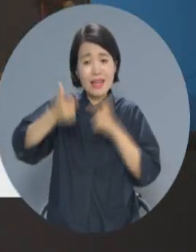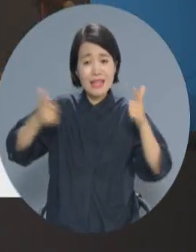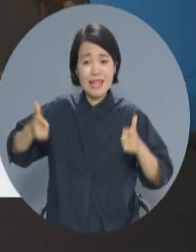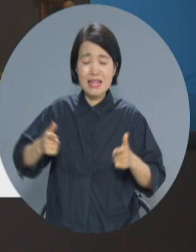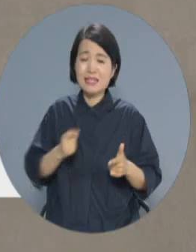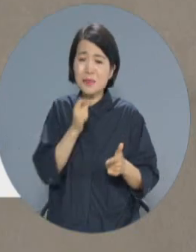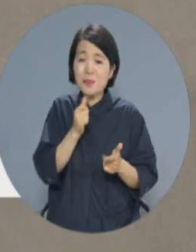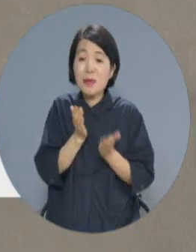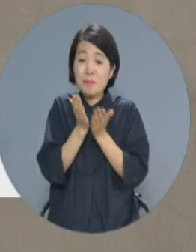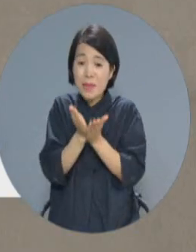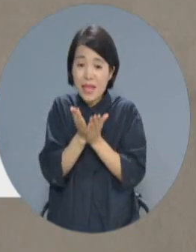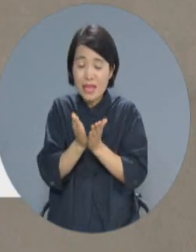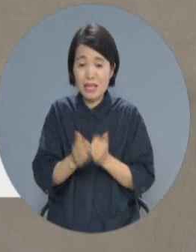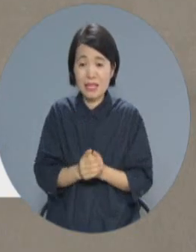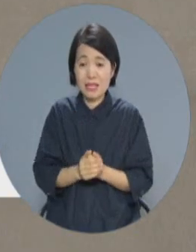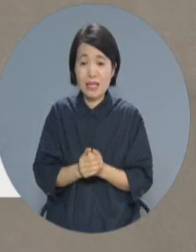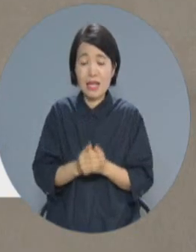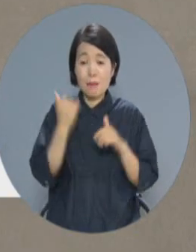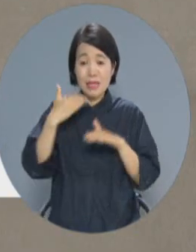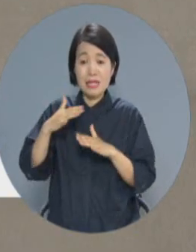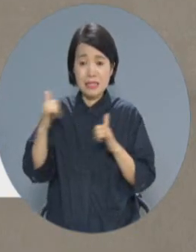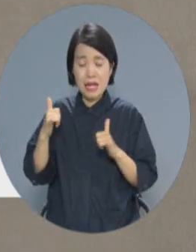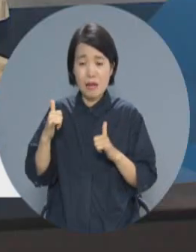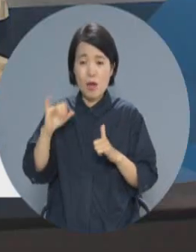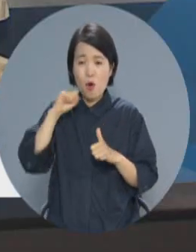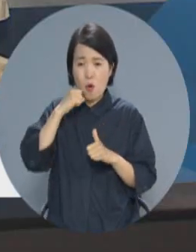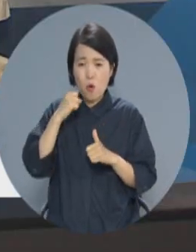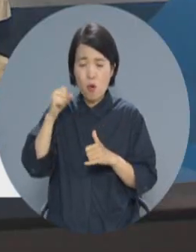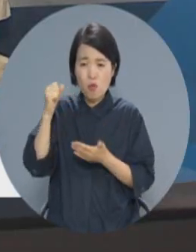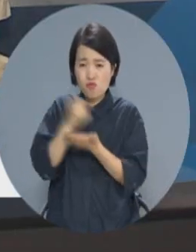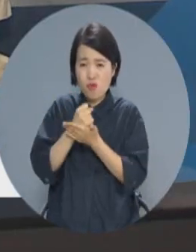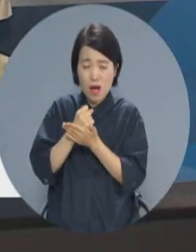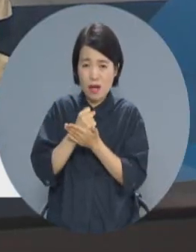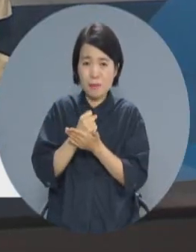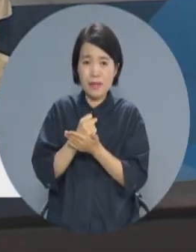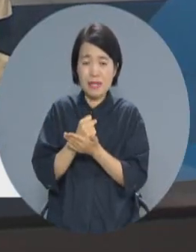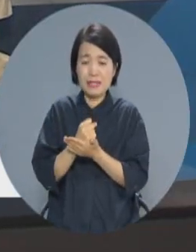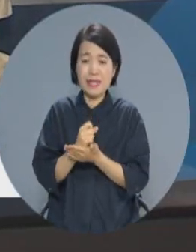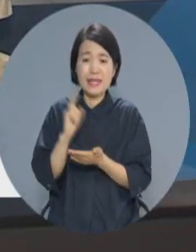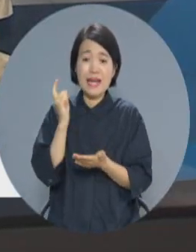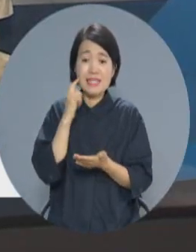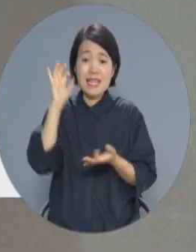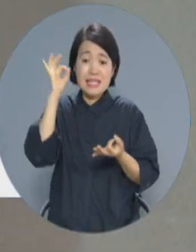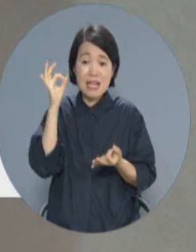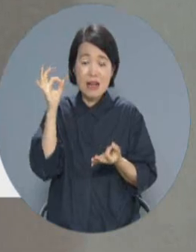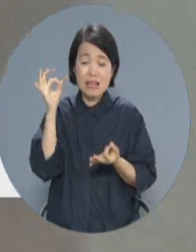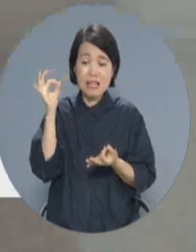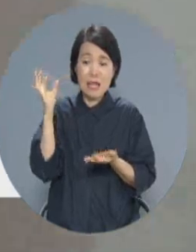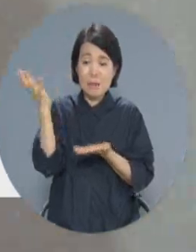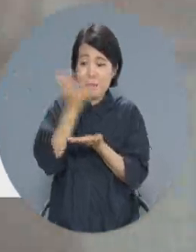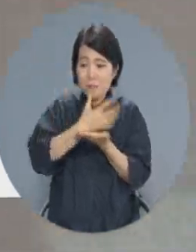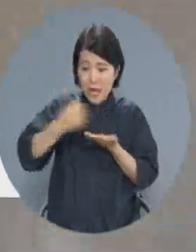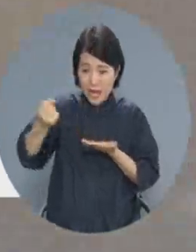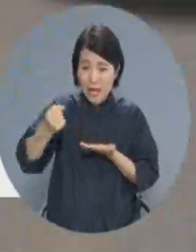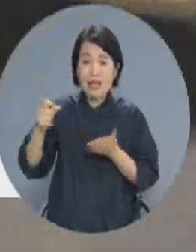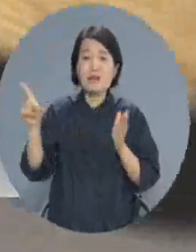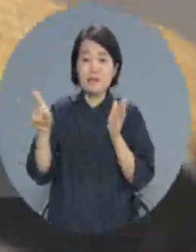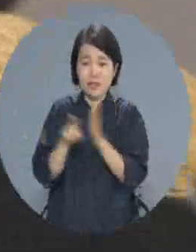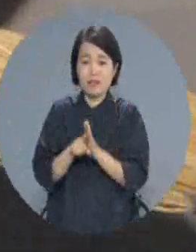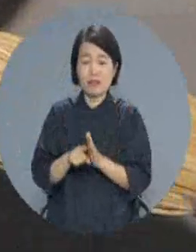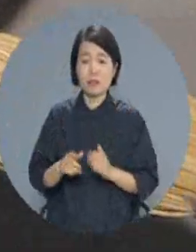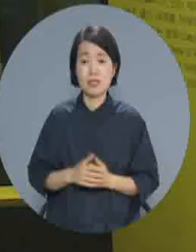띠배. 바닷사람이 맞닥뜨릴 애구는 띠배에 탄 허수아비들이 대신 가져갈 것이라고